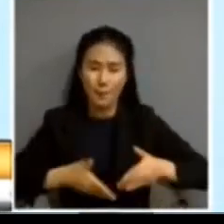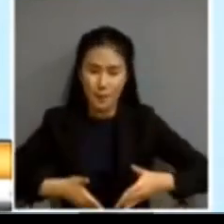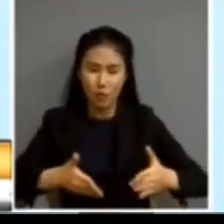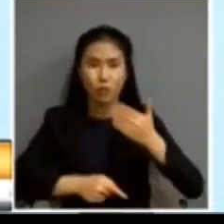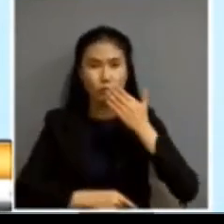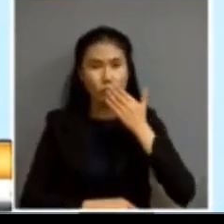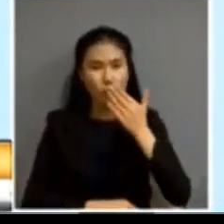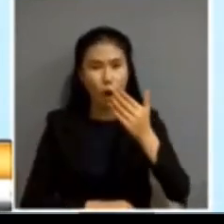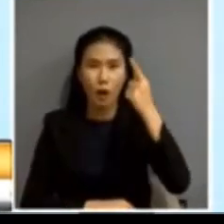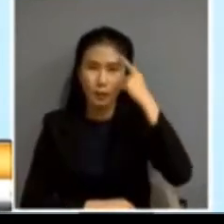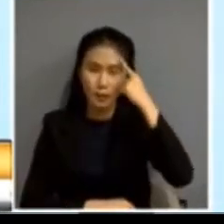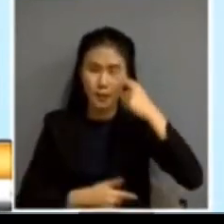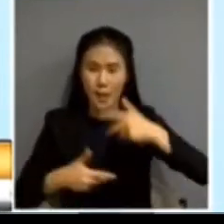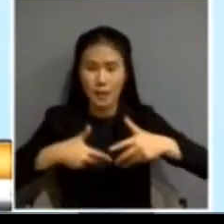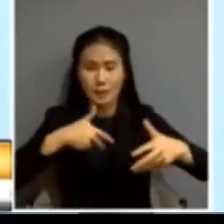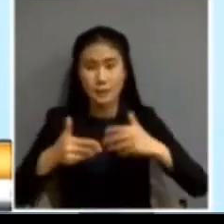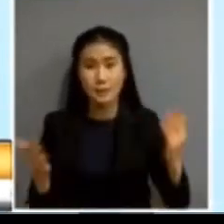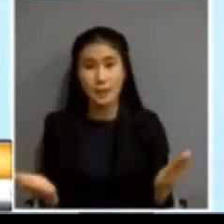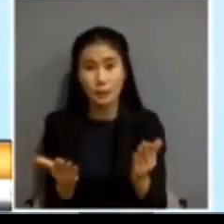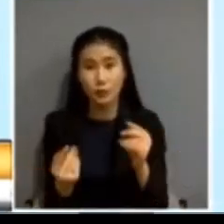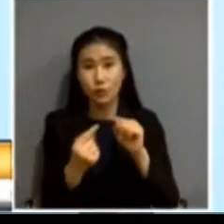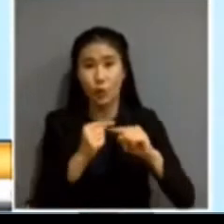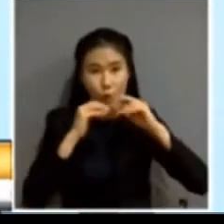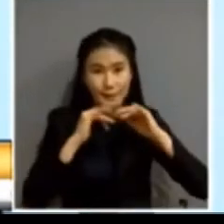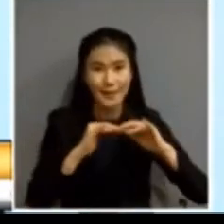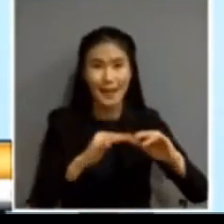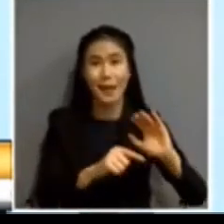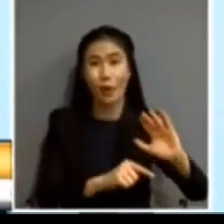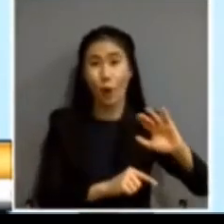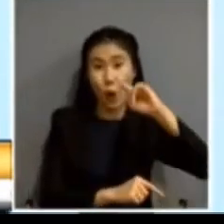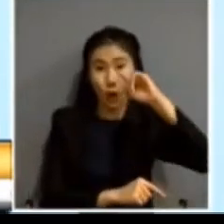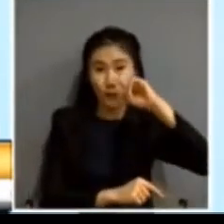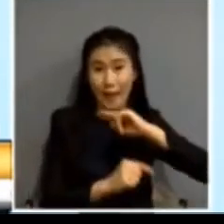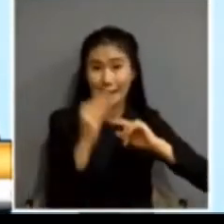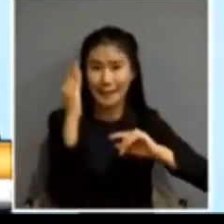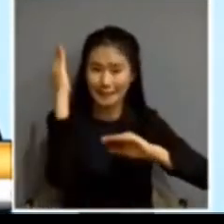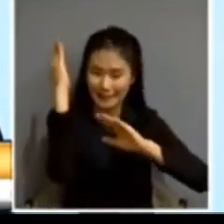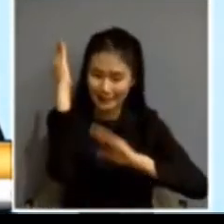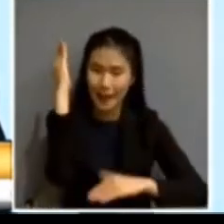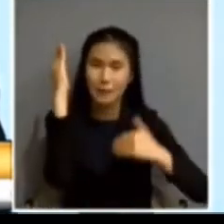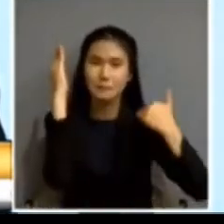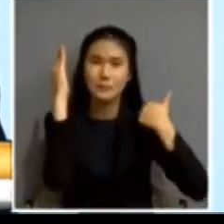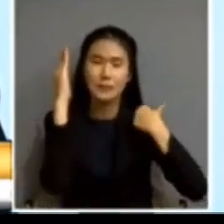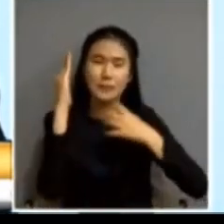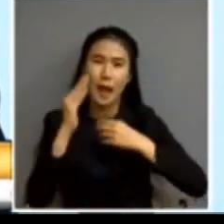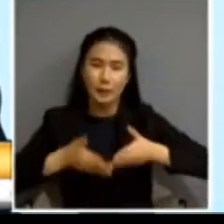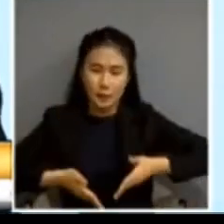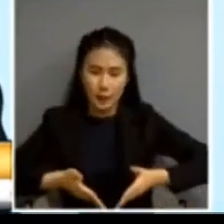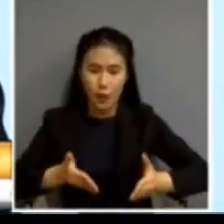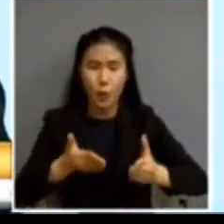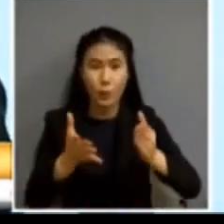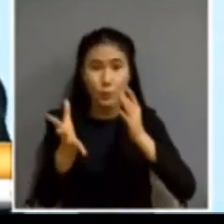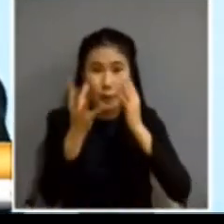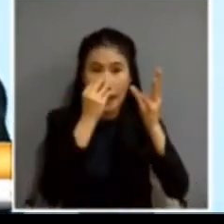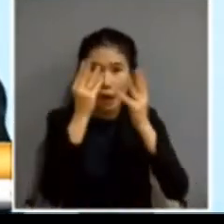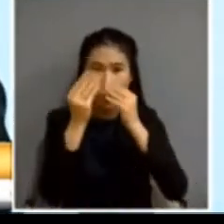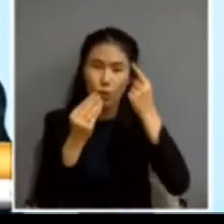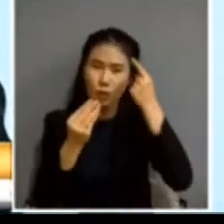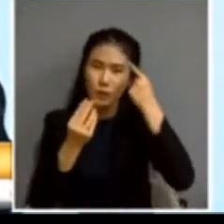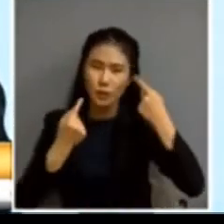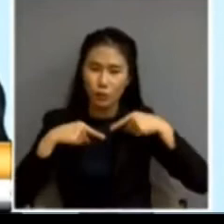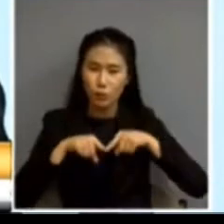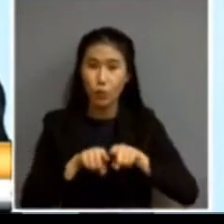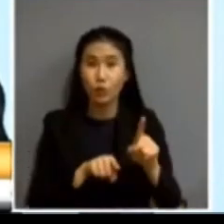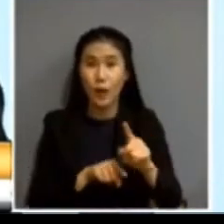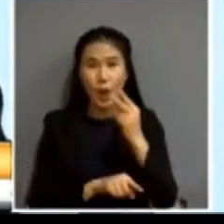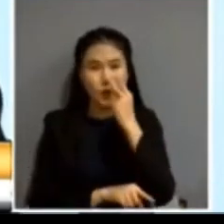ส่งเสริมแหล่งท่องเที่ยวชายฝั่งทะเลแห่งใหม่และเพื่อพัฒนาให้เป็นถนนเพื่อการเรียนรู้ควบคู่กับการท่องเ